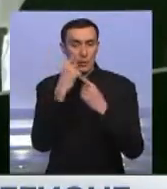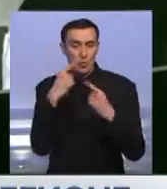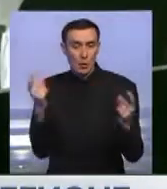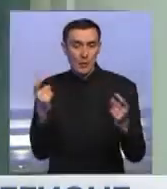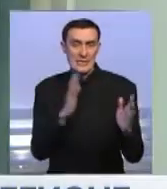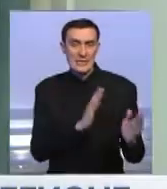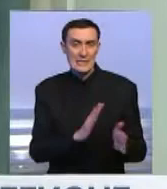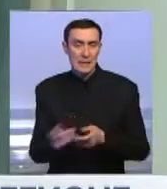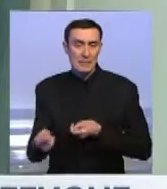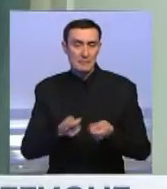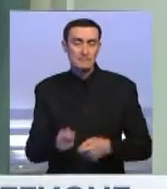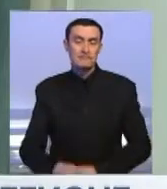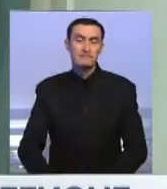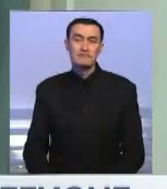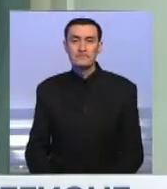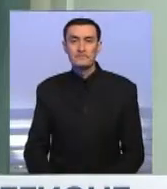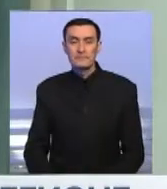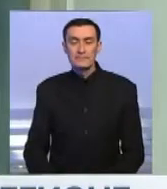система.